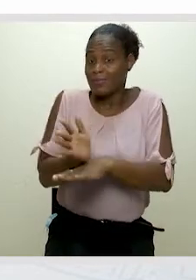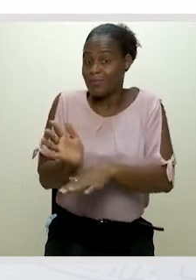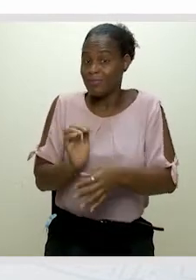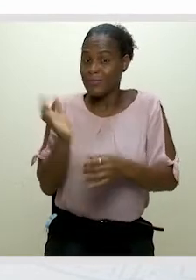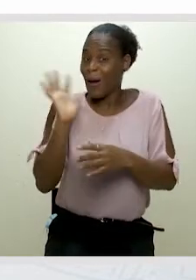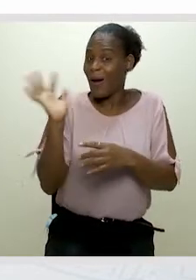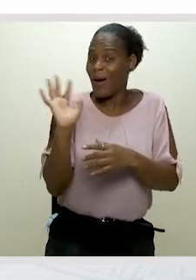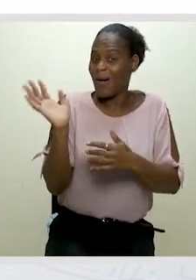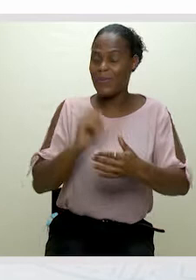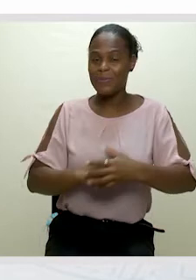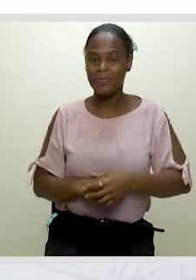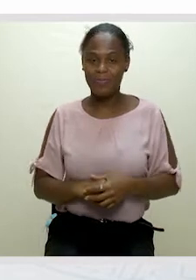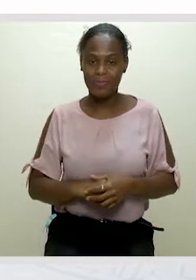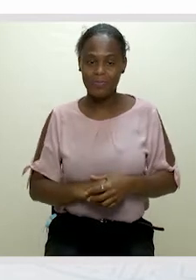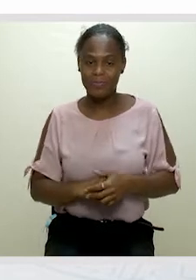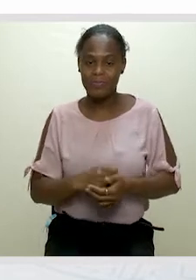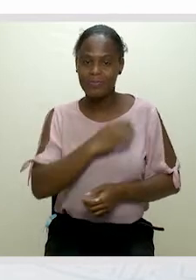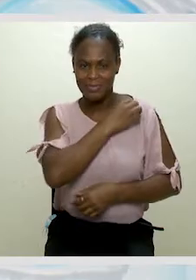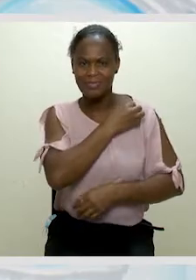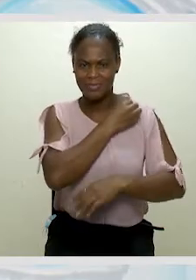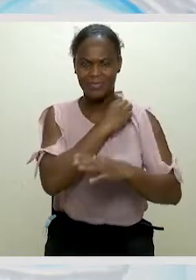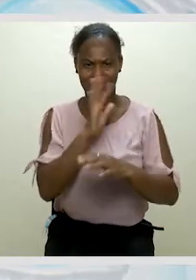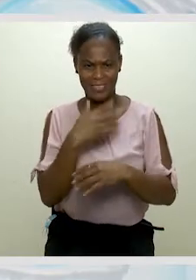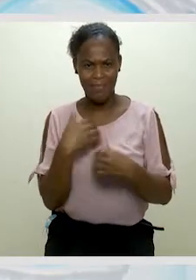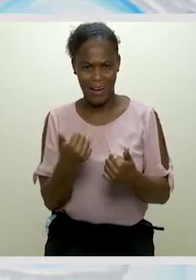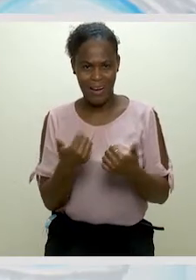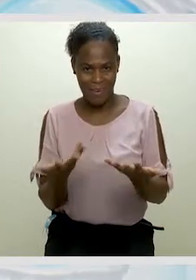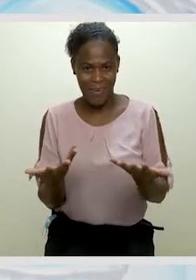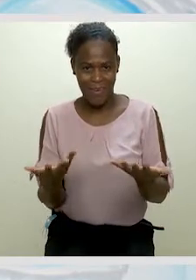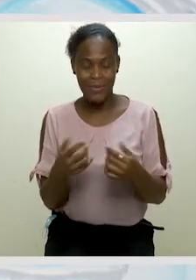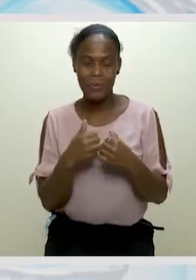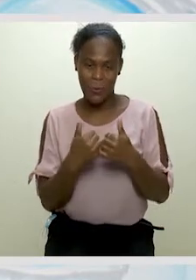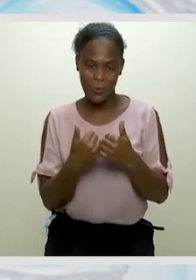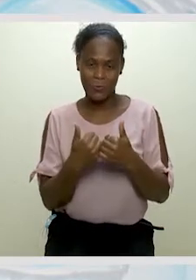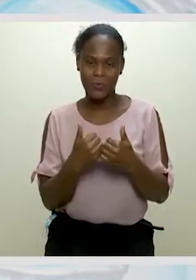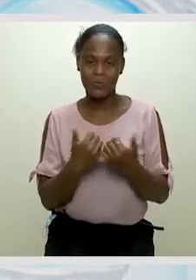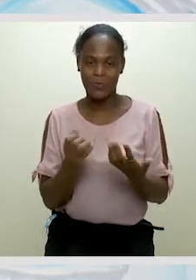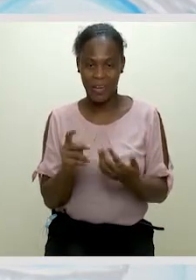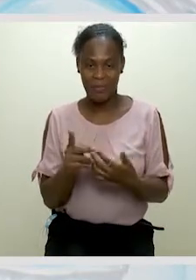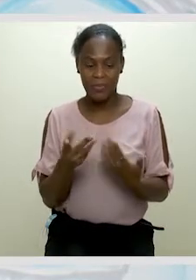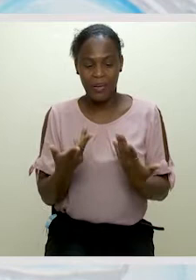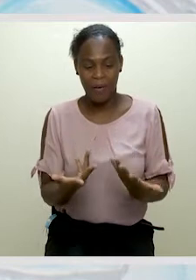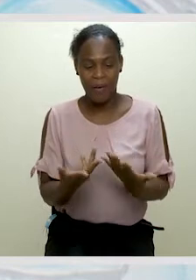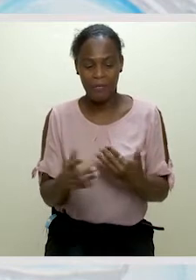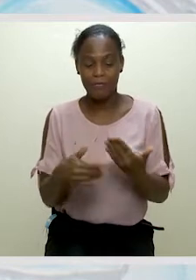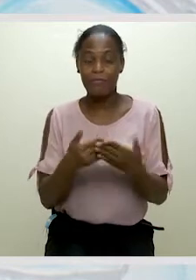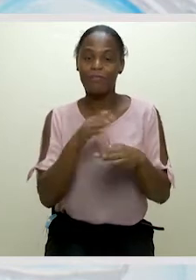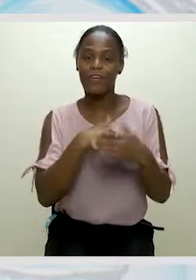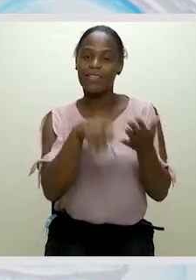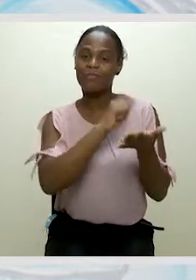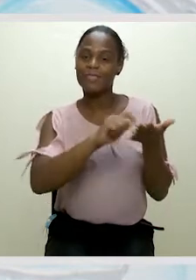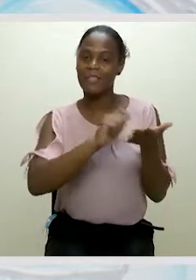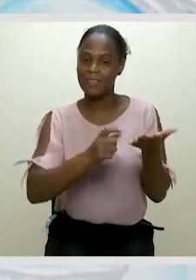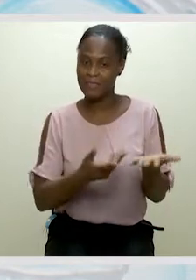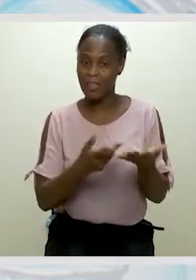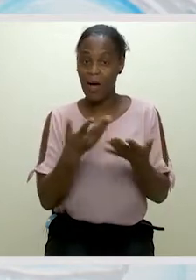revoir. Ça va? Maintenant, c'est bon, n'est-ce pas? On va passer aux exercices.